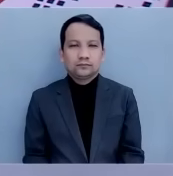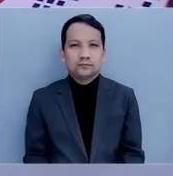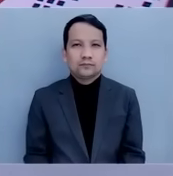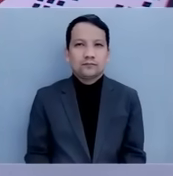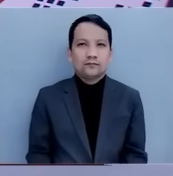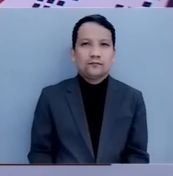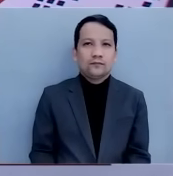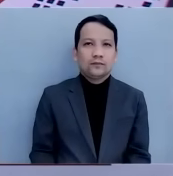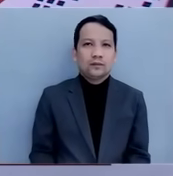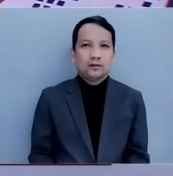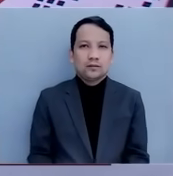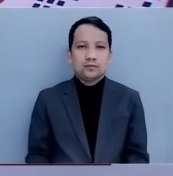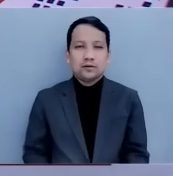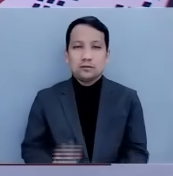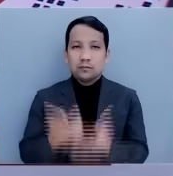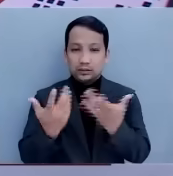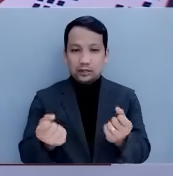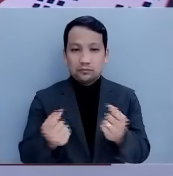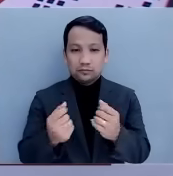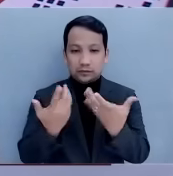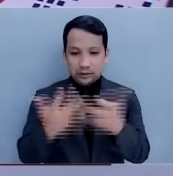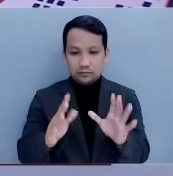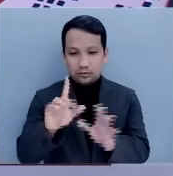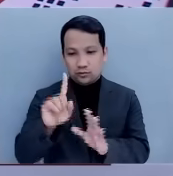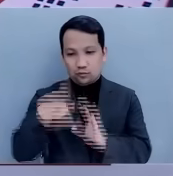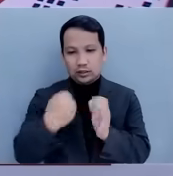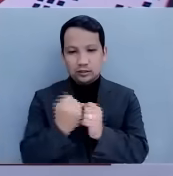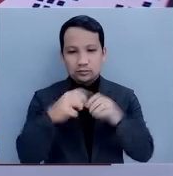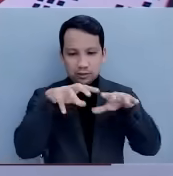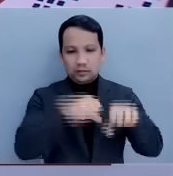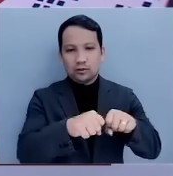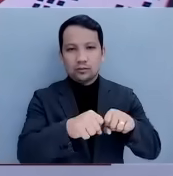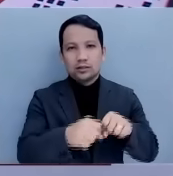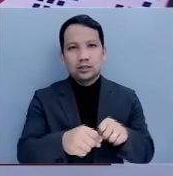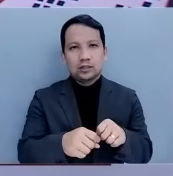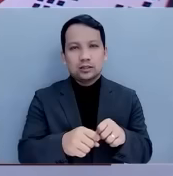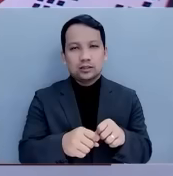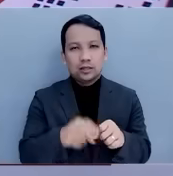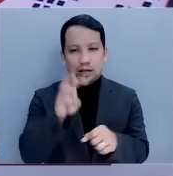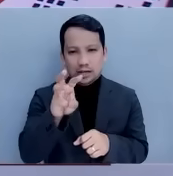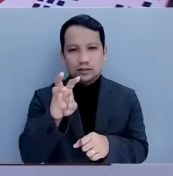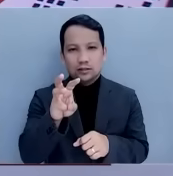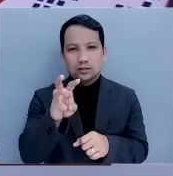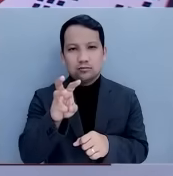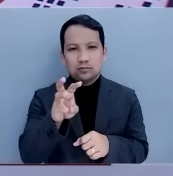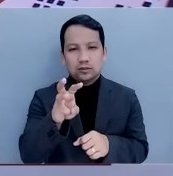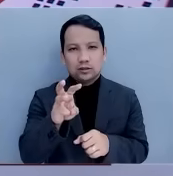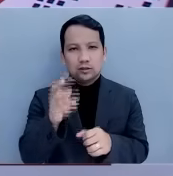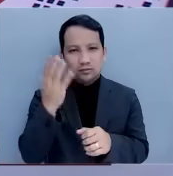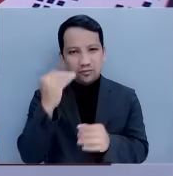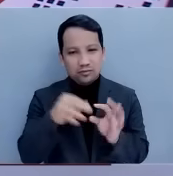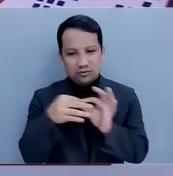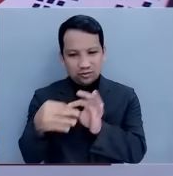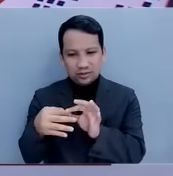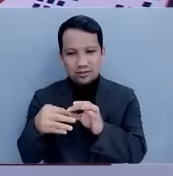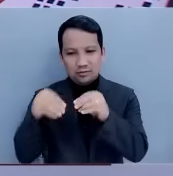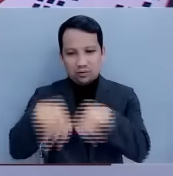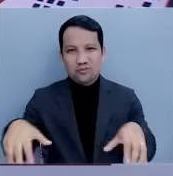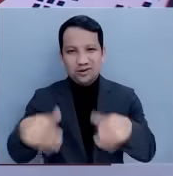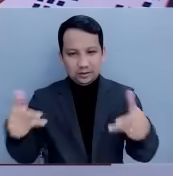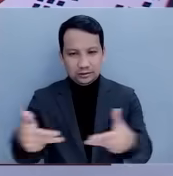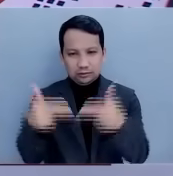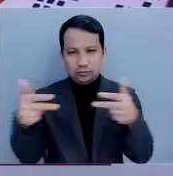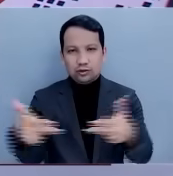Makalipas ang mahigit isang taon, naaresto na sa wakas ang 6 na suspect sa pagkawala ng ilang sabongero sa Maynila. Giit ng mga kaanak ng mga